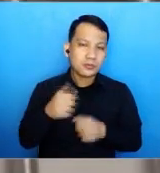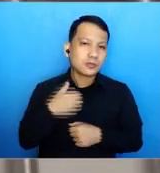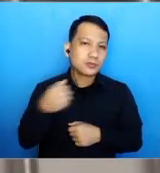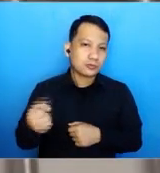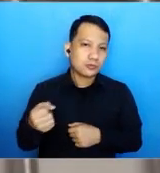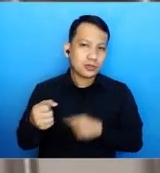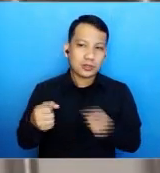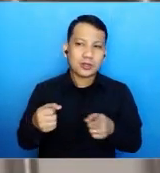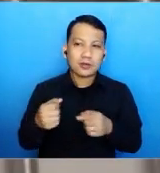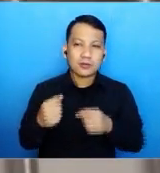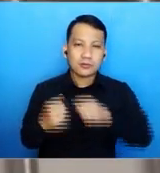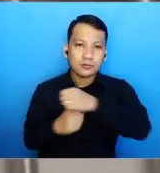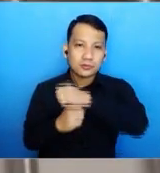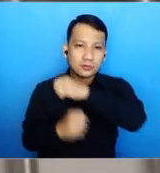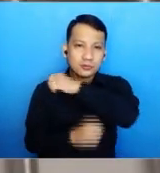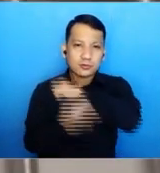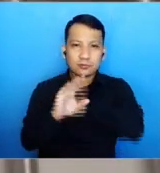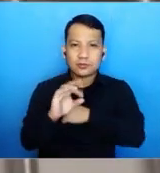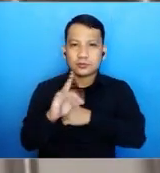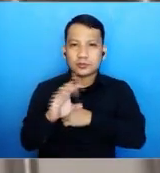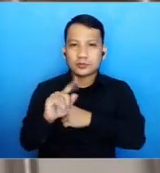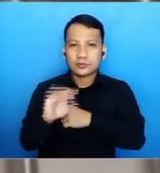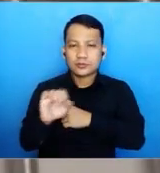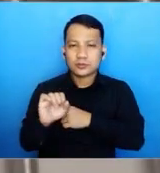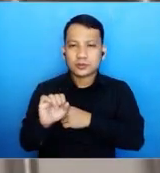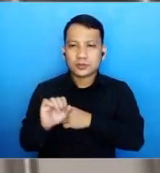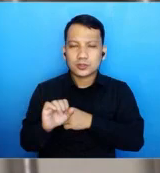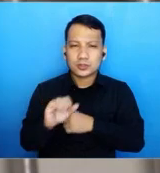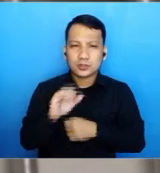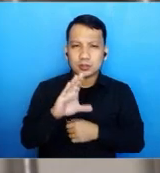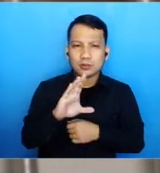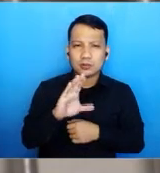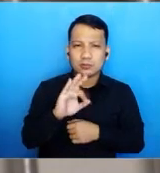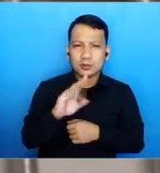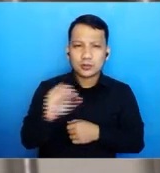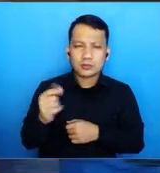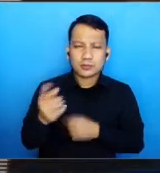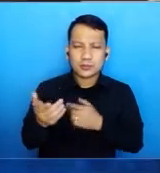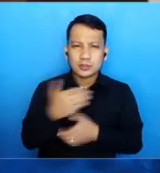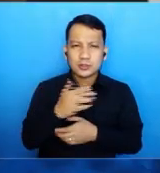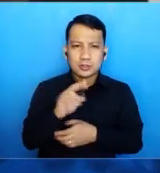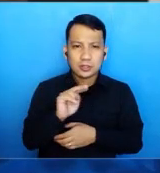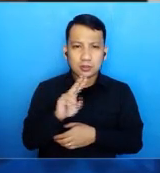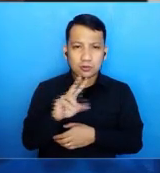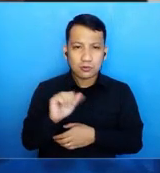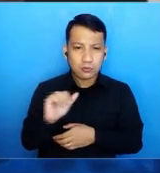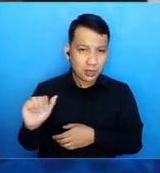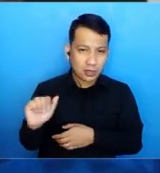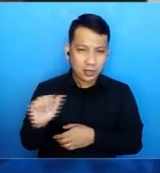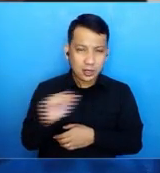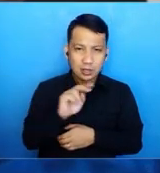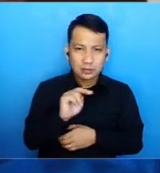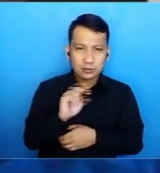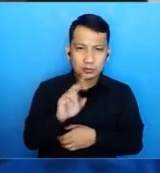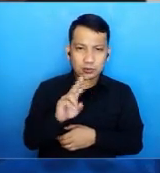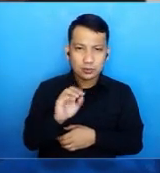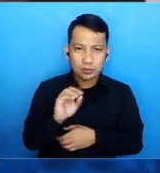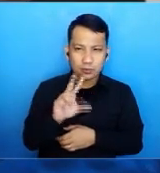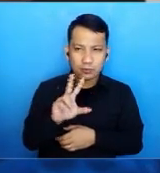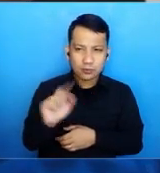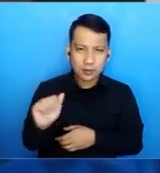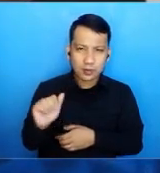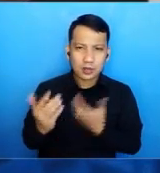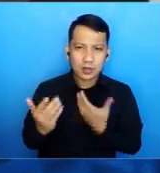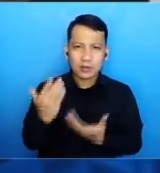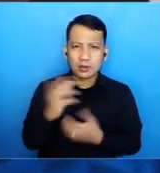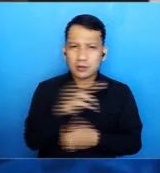foundation po na napasukan ko is yung Father Monte Foundation po sa may Novaliches. Doon sa mga may hindi alam, ano ba yung para swimming?